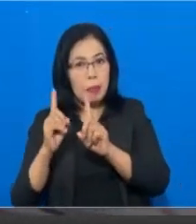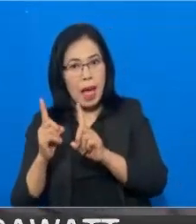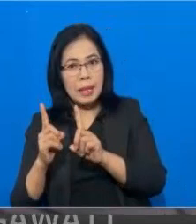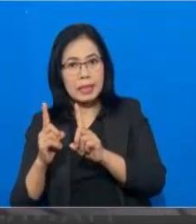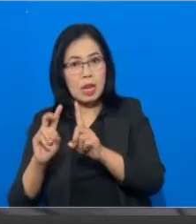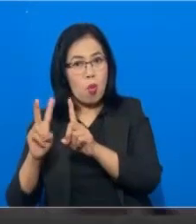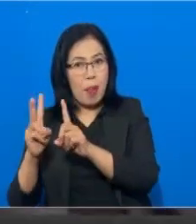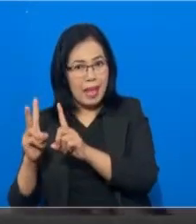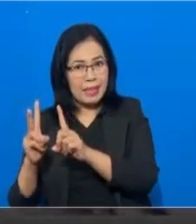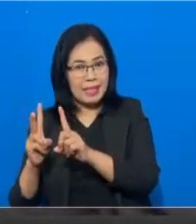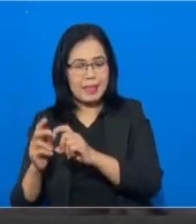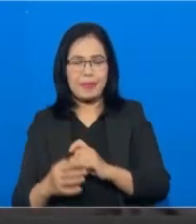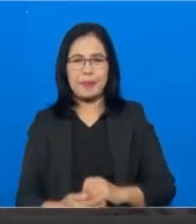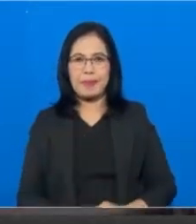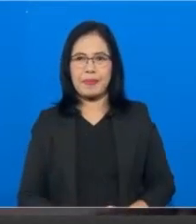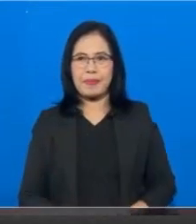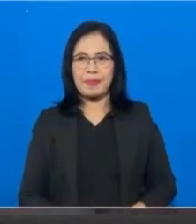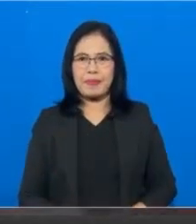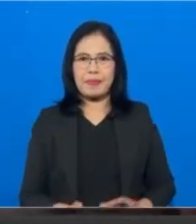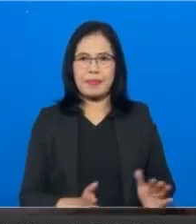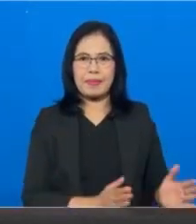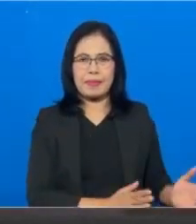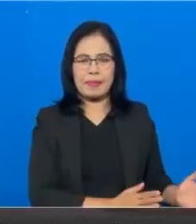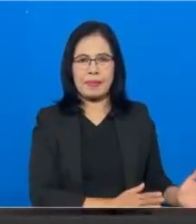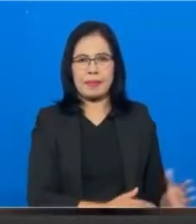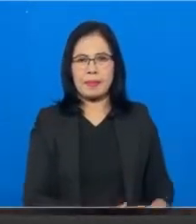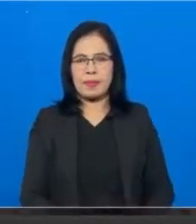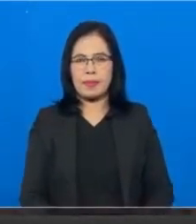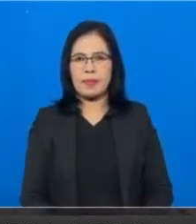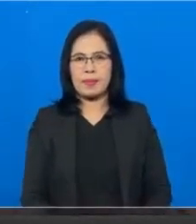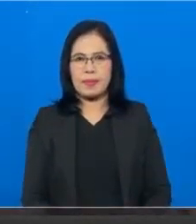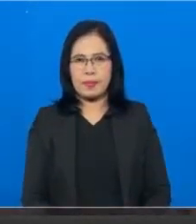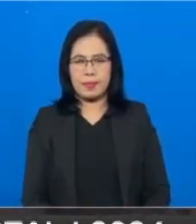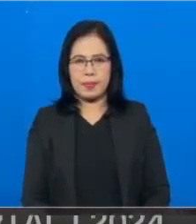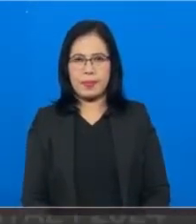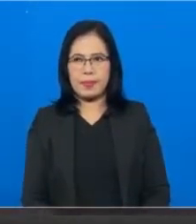kloter 12. Tim Liputan CNN Indonesia Jawa Timur.